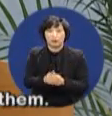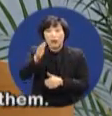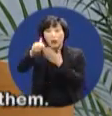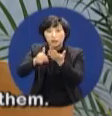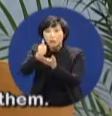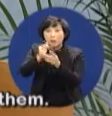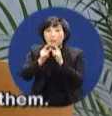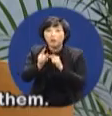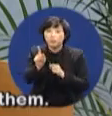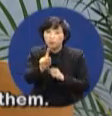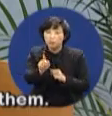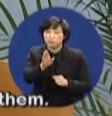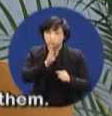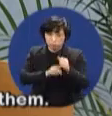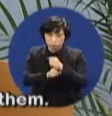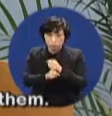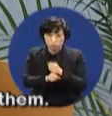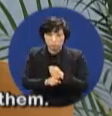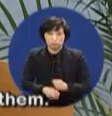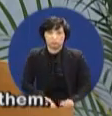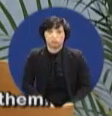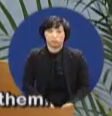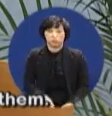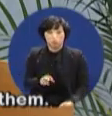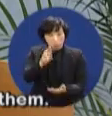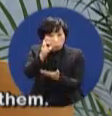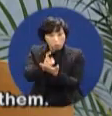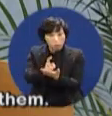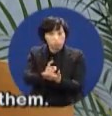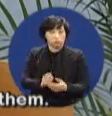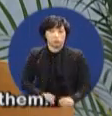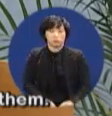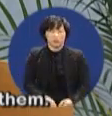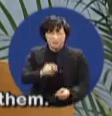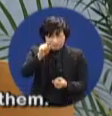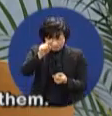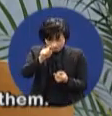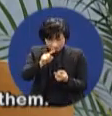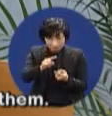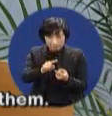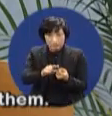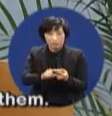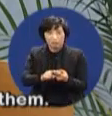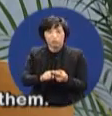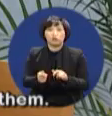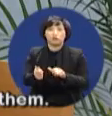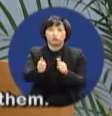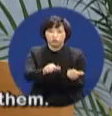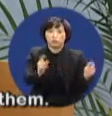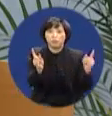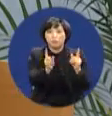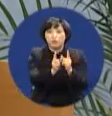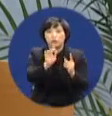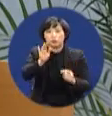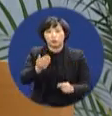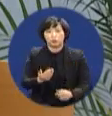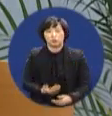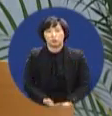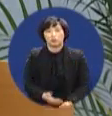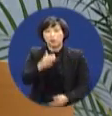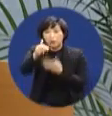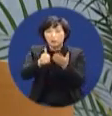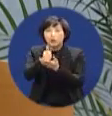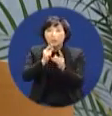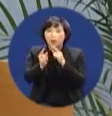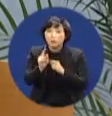하나님 말씀은 진리이기 때문에 법이기 때문에 그대로 죽음이 옵니다. 그래서 하나님